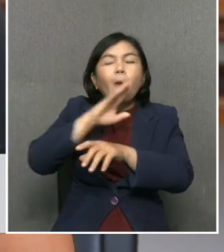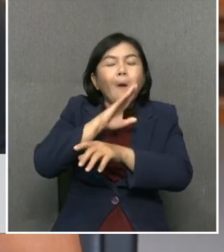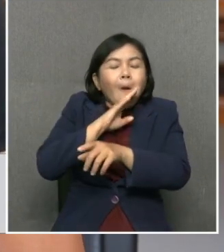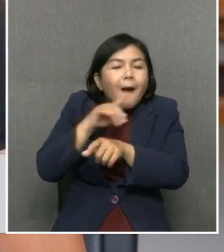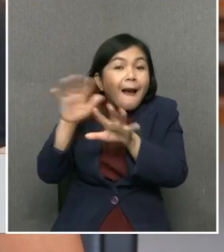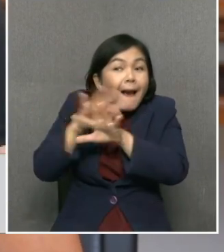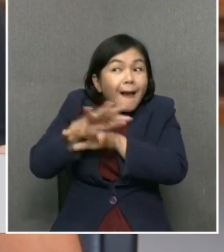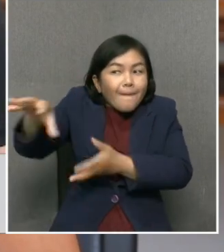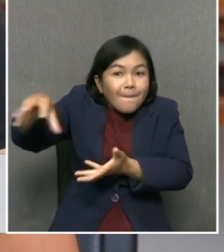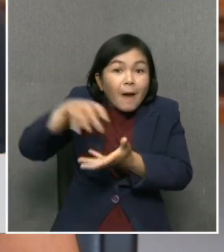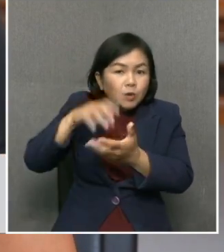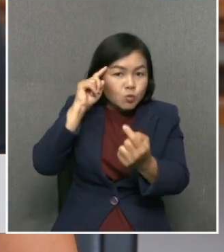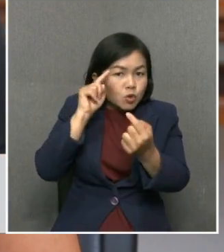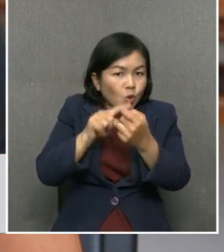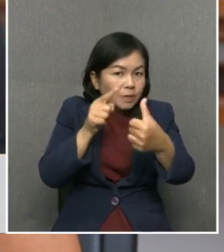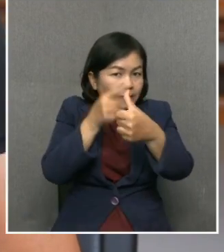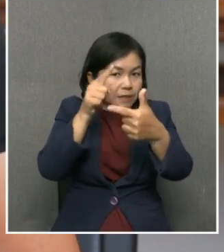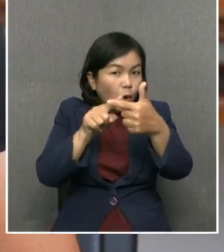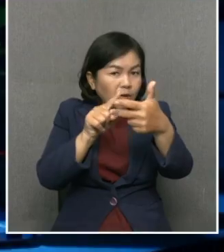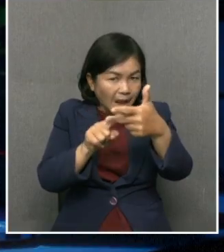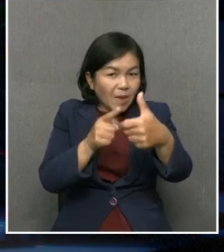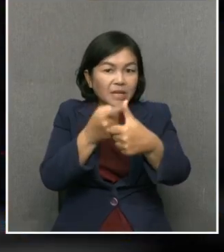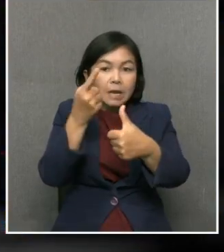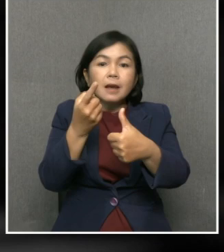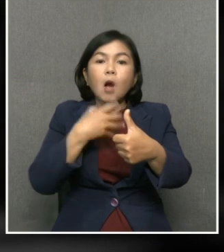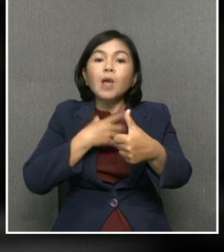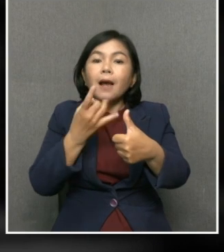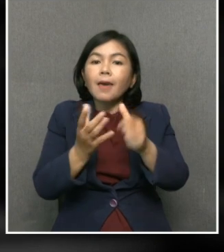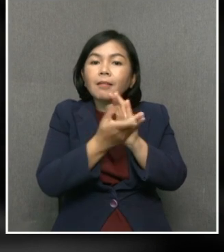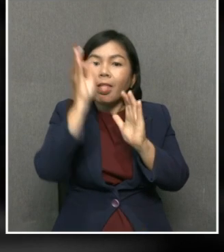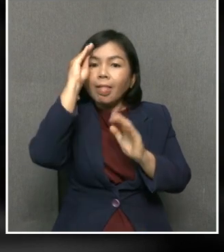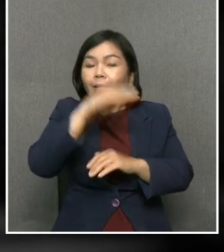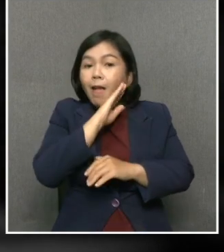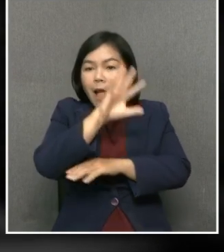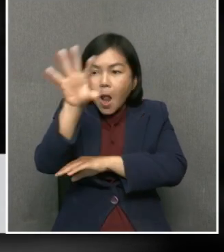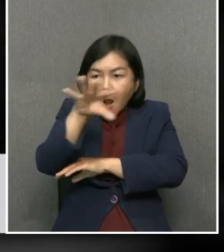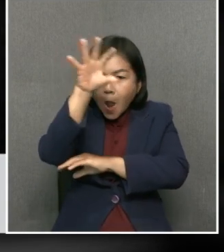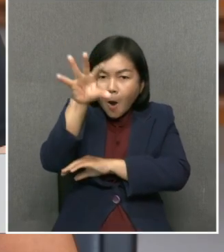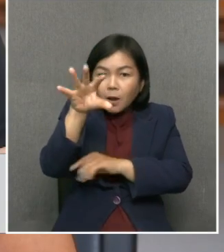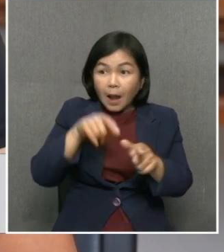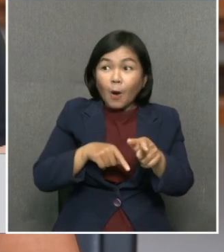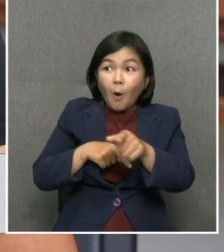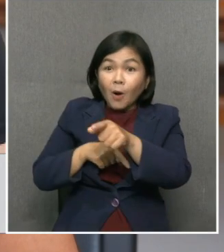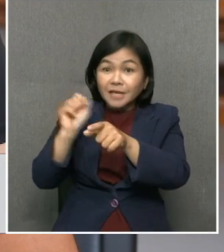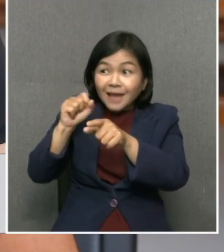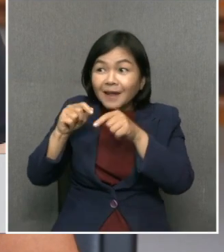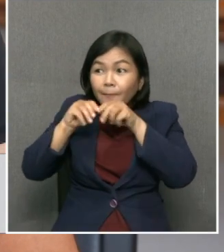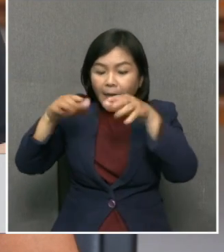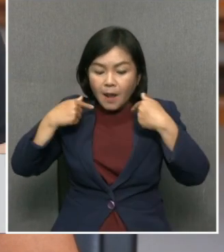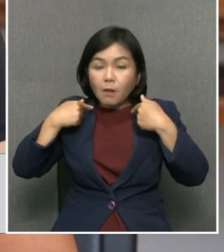อยู่ 3จุดประสงค์ด้วยกันนะครับอย่างที่ 1ก็คือการหลอกเอาข้อมูลส่วนตัวอย่างที่ 2